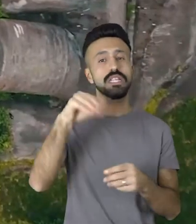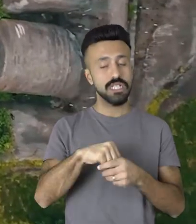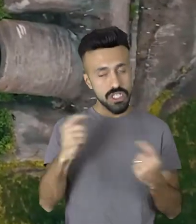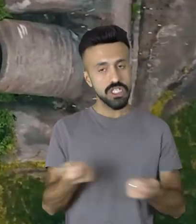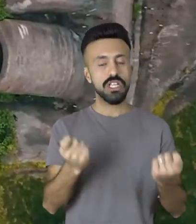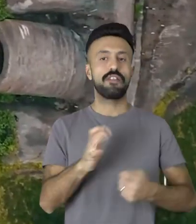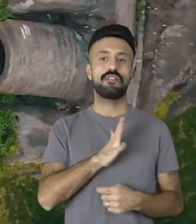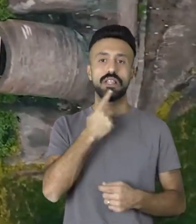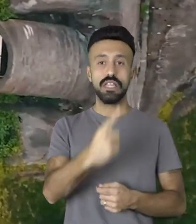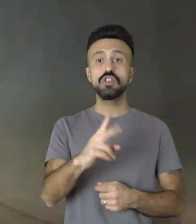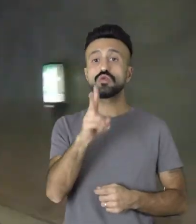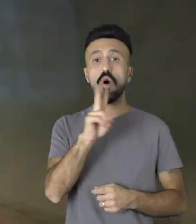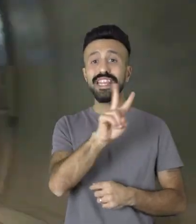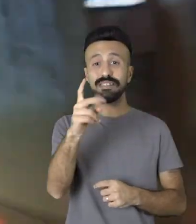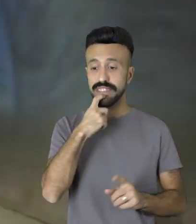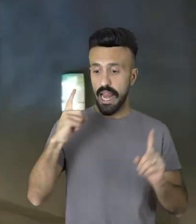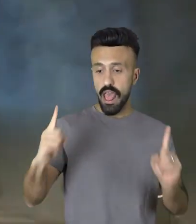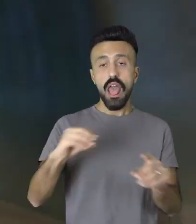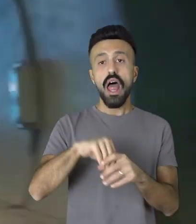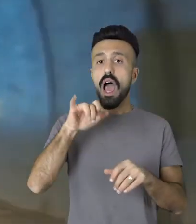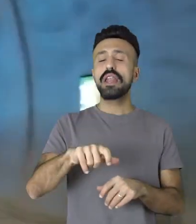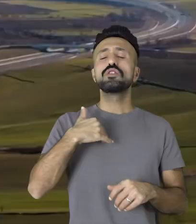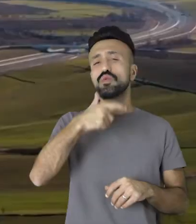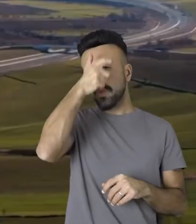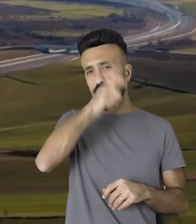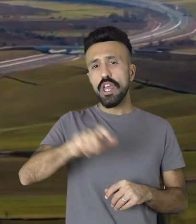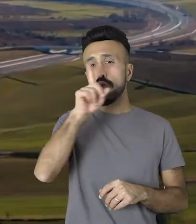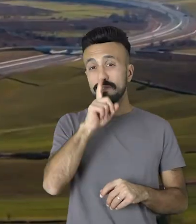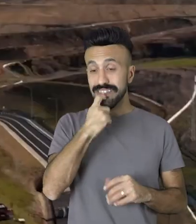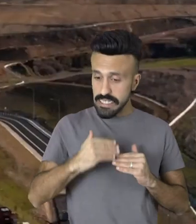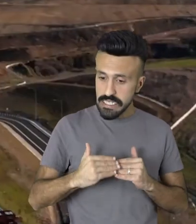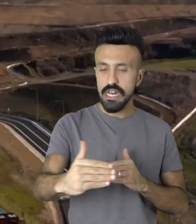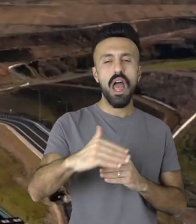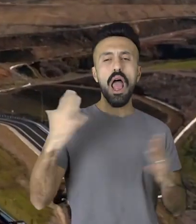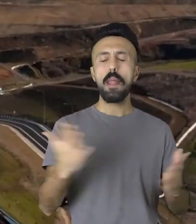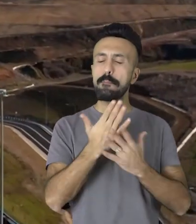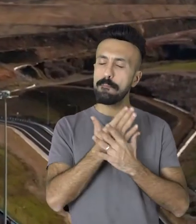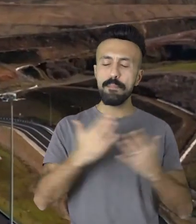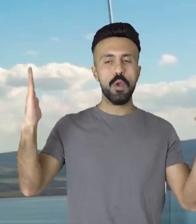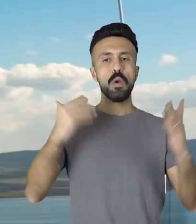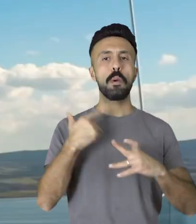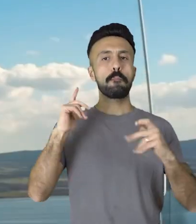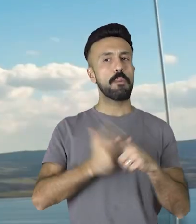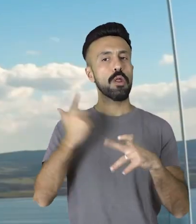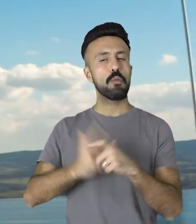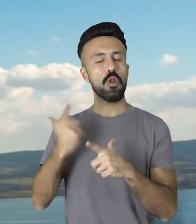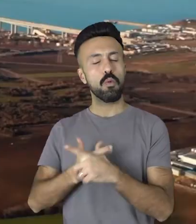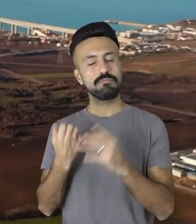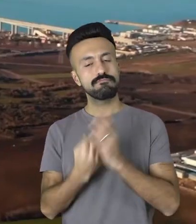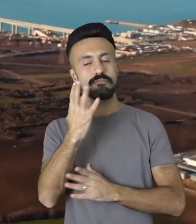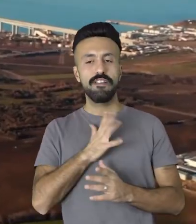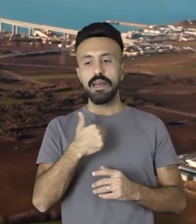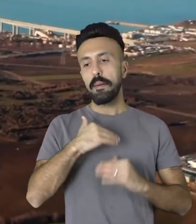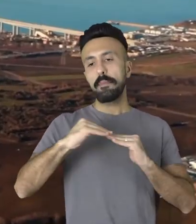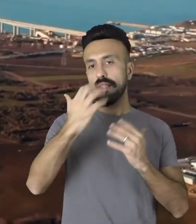geleceğe emin adımlarla ilerlediklerini, son 20 yılda olduğu gibi Türkiye Yüzyılı'nda da yüzyılın en büyük eserlerini milletin hizmetine